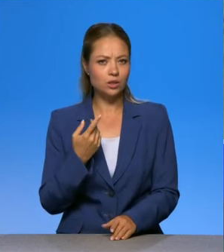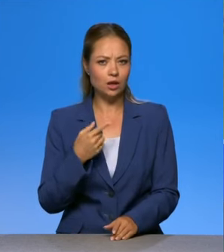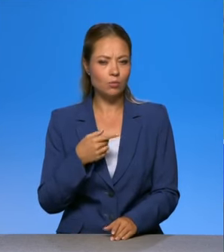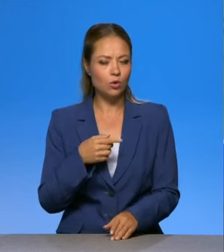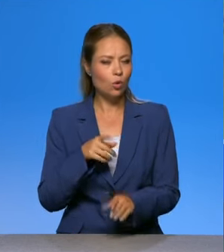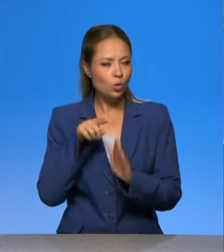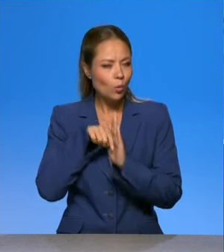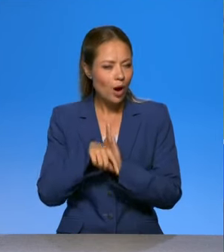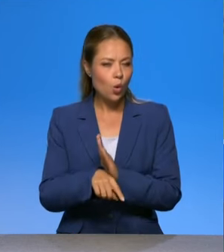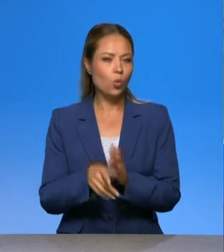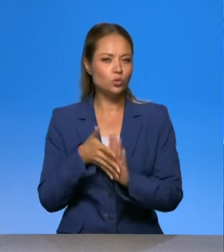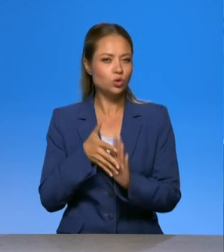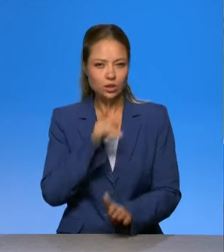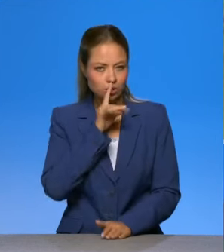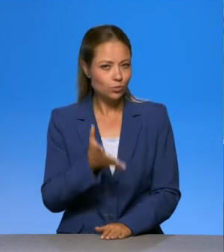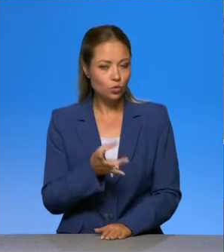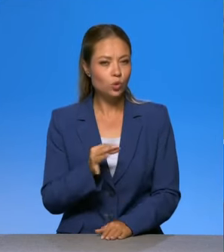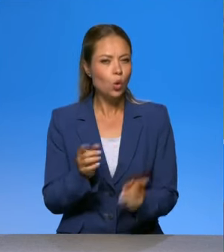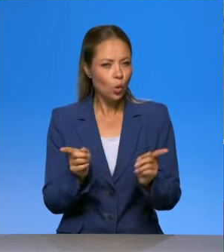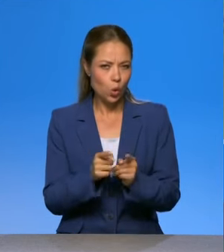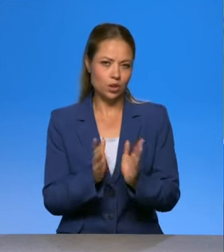а тезисно? Ну, тезисно